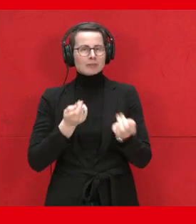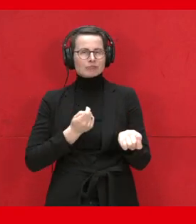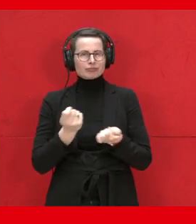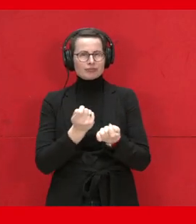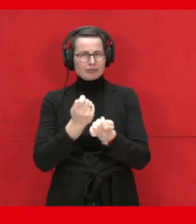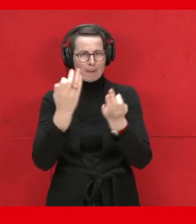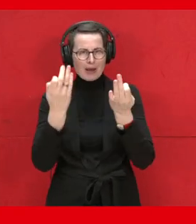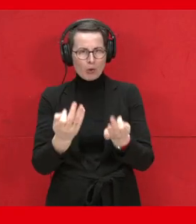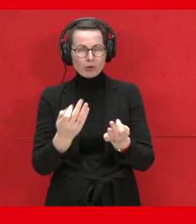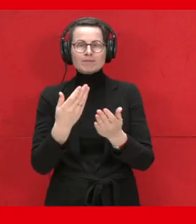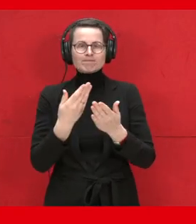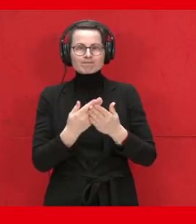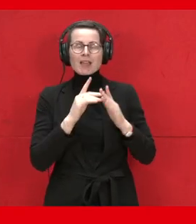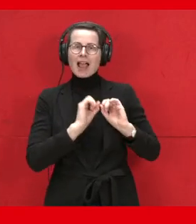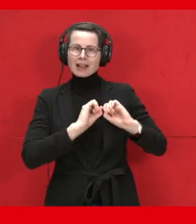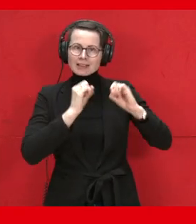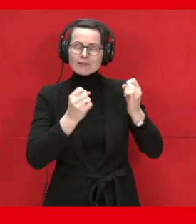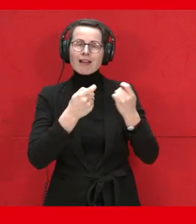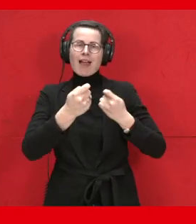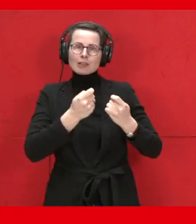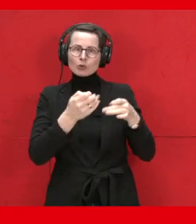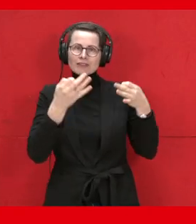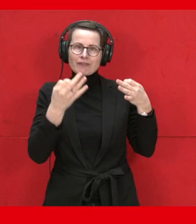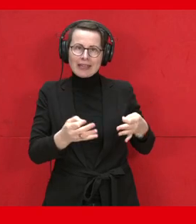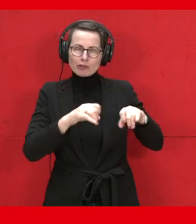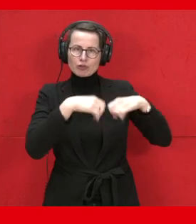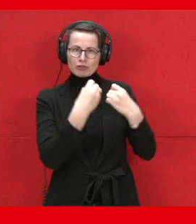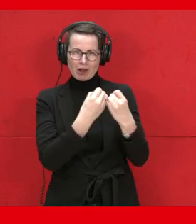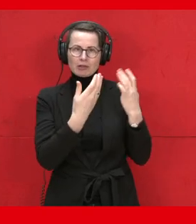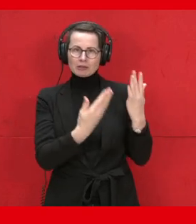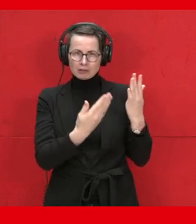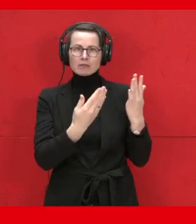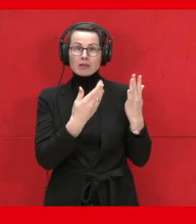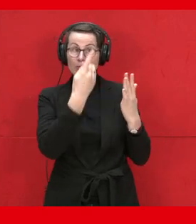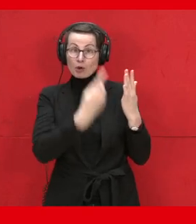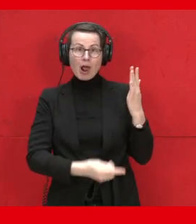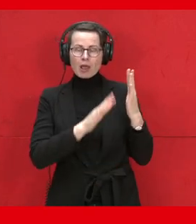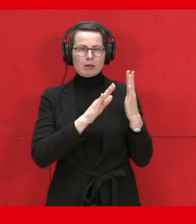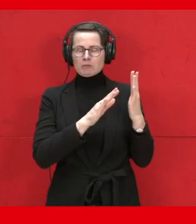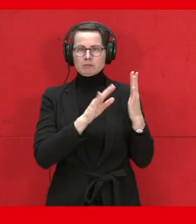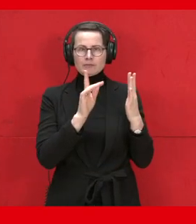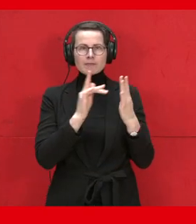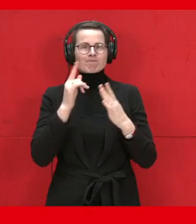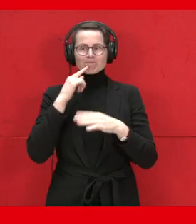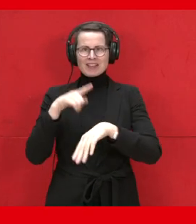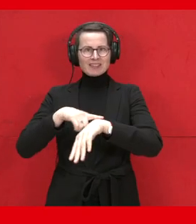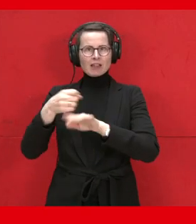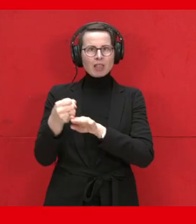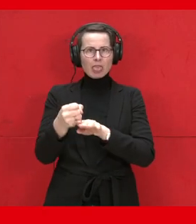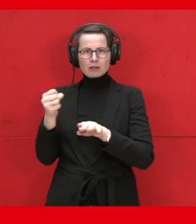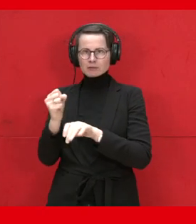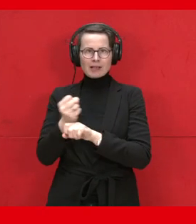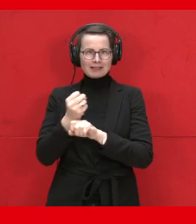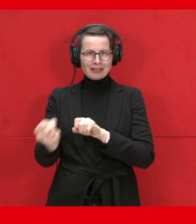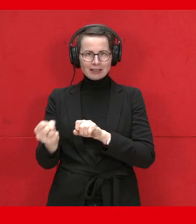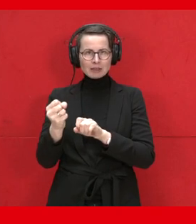einen handlungsfähigen Staat braucht. Das passiert nicht von selbst. Wir können die Zeit nicht konservieren und schon gar nicht sollten